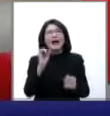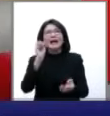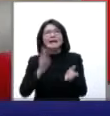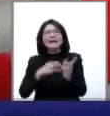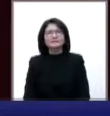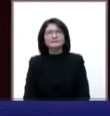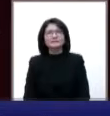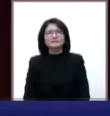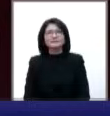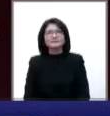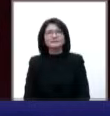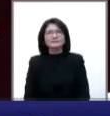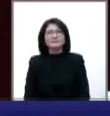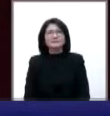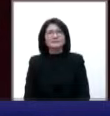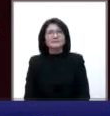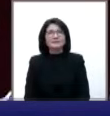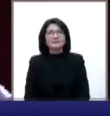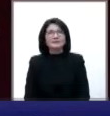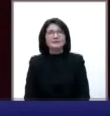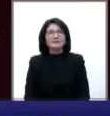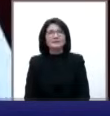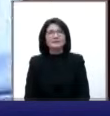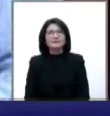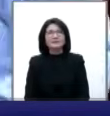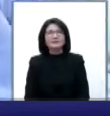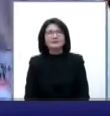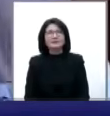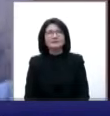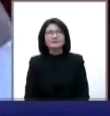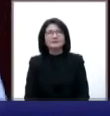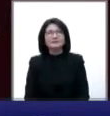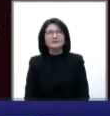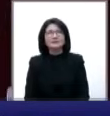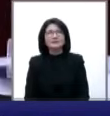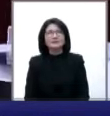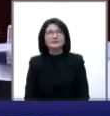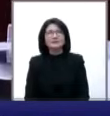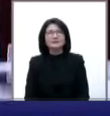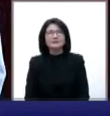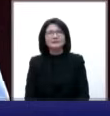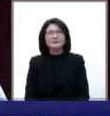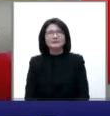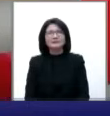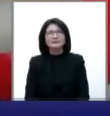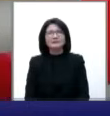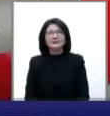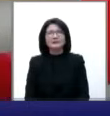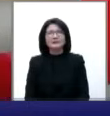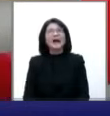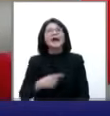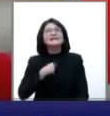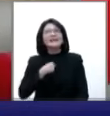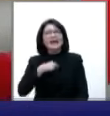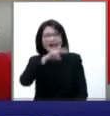Justru malah memukau eh sentimennya menjadi negatif dan ketika menjadi negatif apakah pertanyaan kita adalah Apakah ini